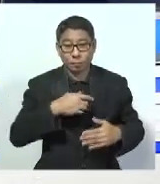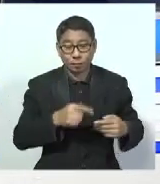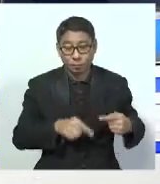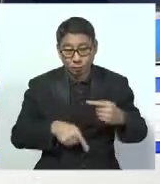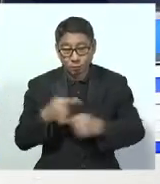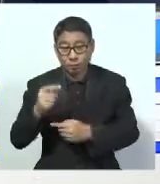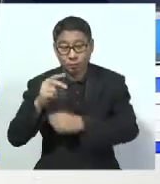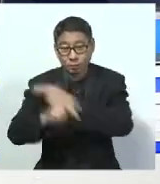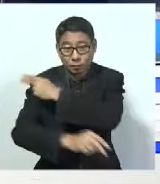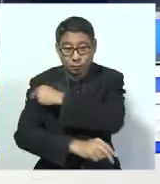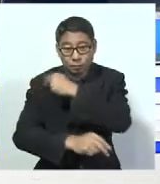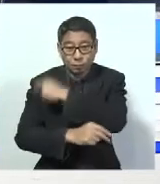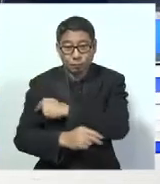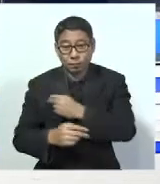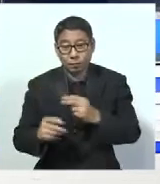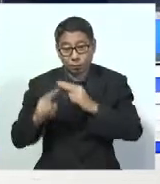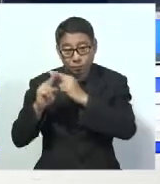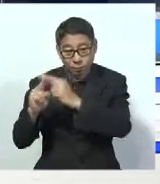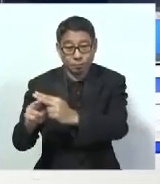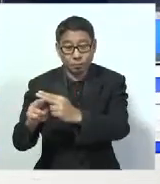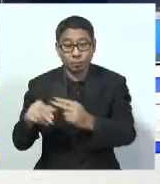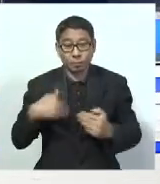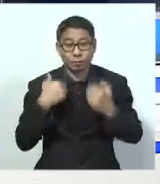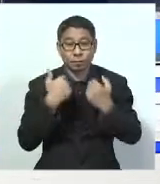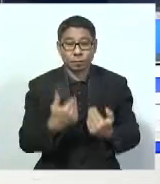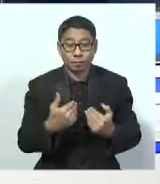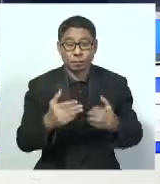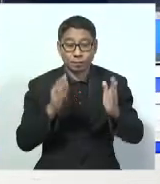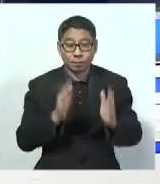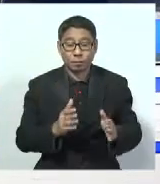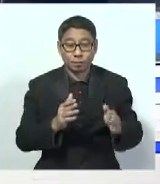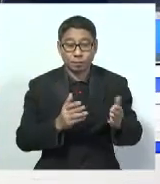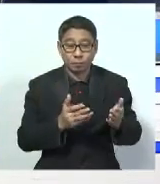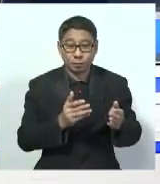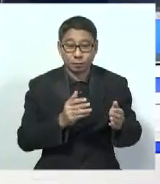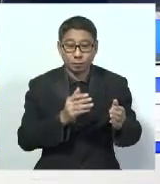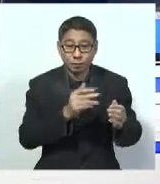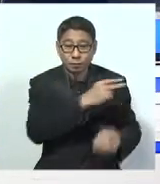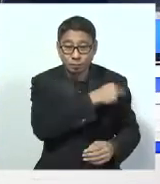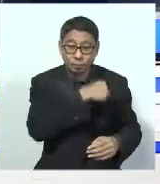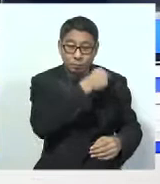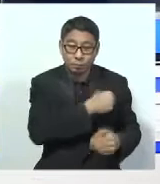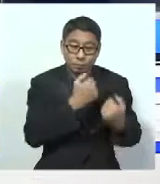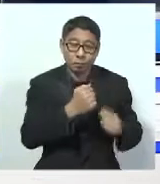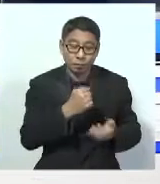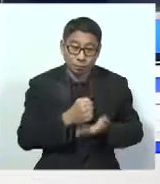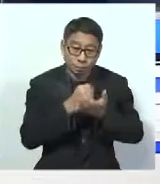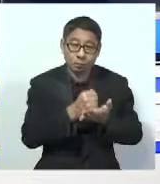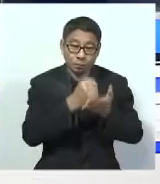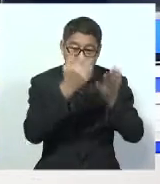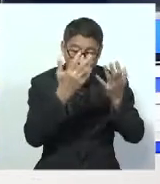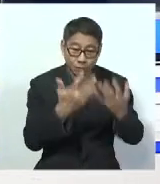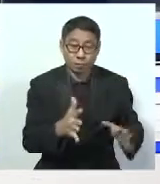าตัวที่โรงพยาบาลในสิทธิ์ของประกันสังคมเองซึ่งทางเจ้าหน้าที่ของโรงพยาบาลนะครับได้ทำการปฐมพยาบาลเบื้องต้นให้